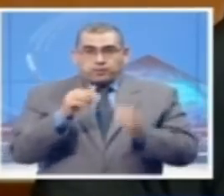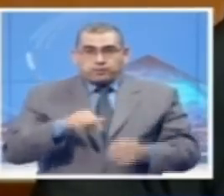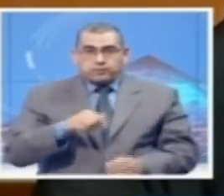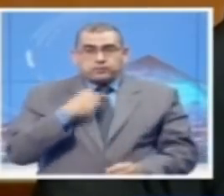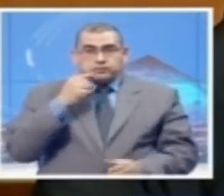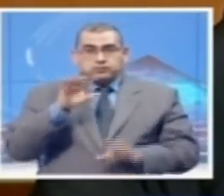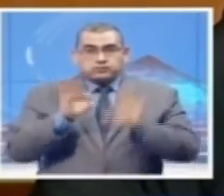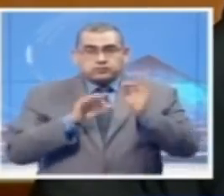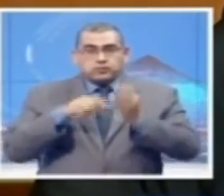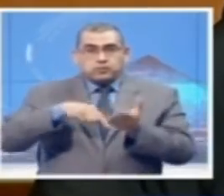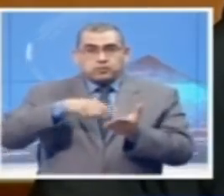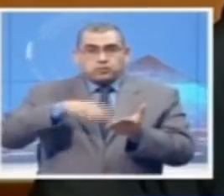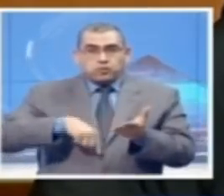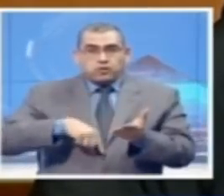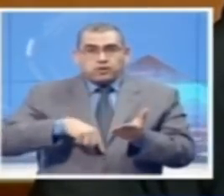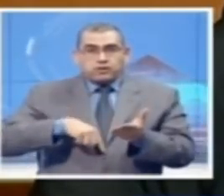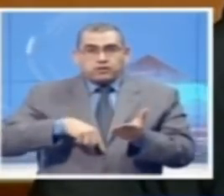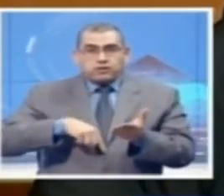ووقعنا بروتوكولات مع